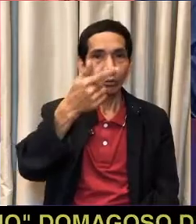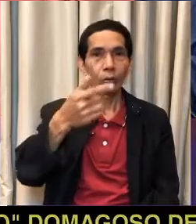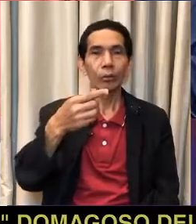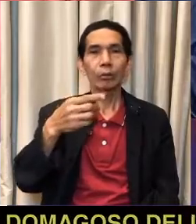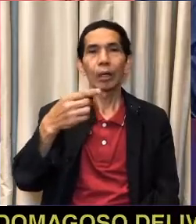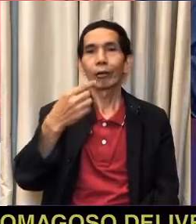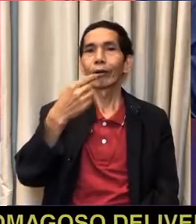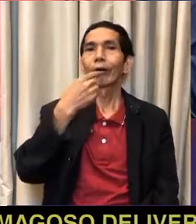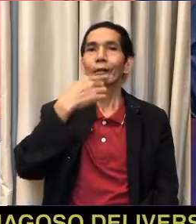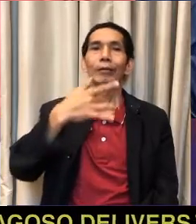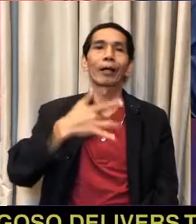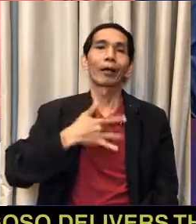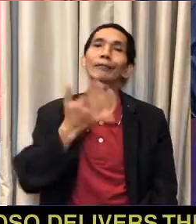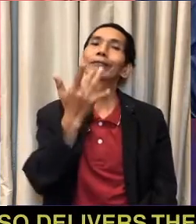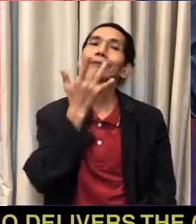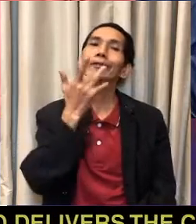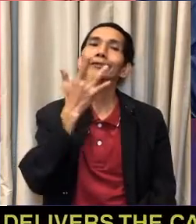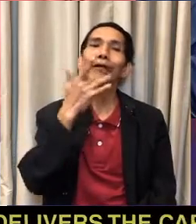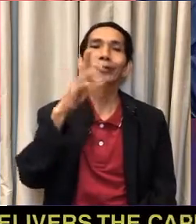nakachamba ako eh.